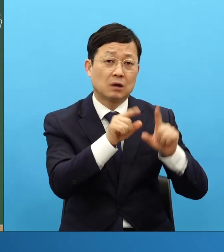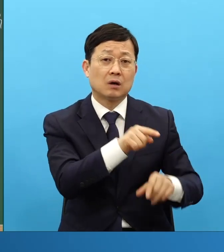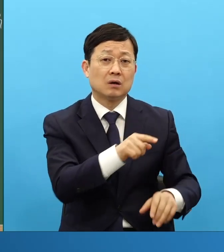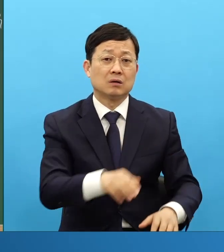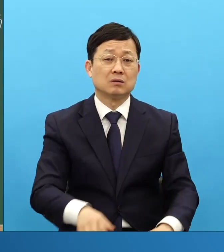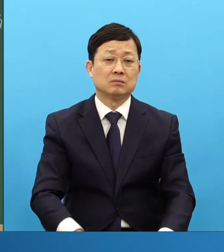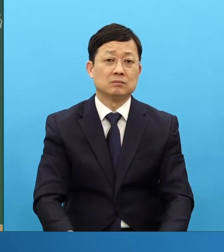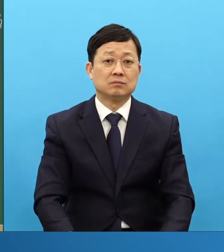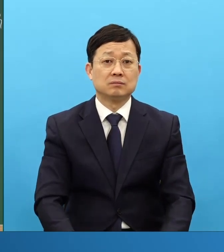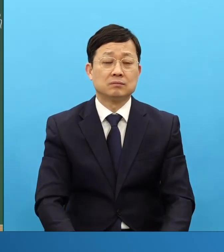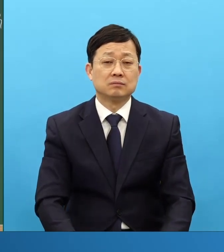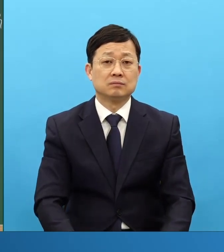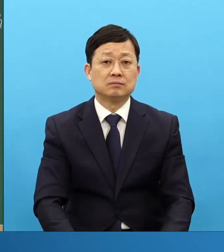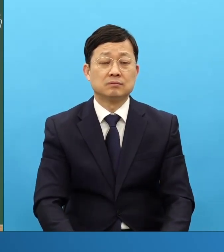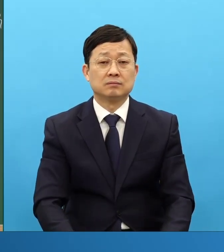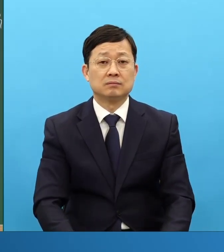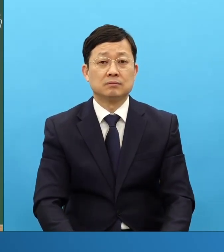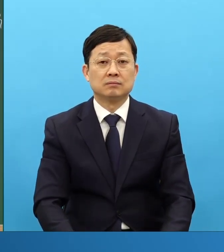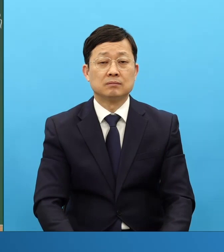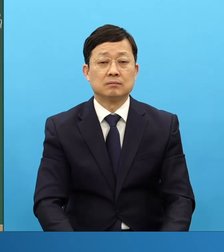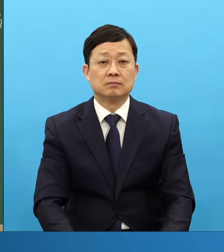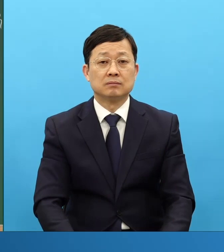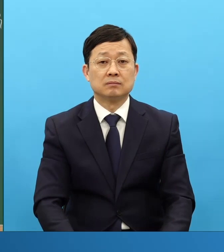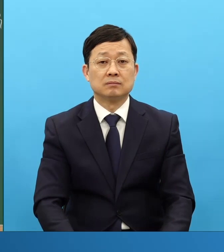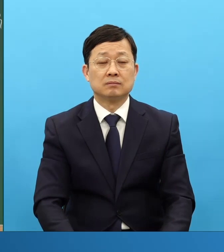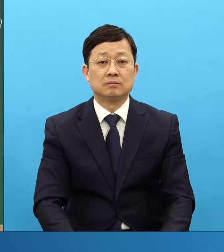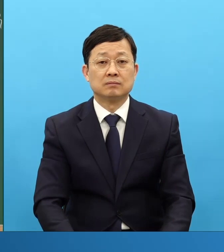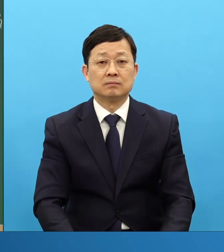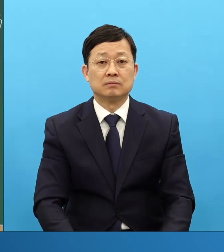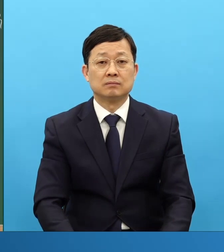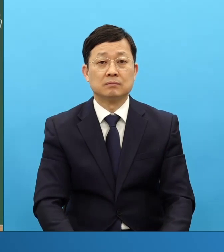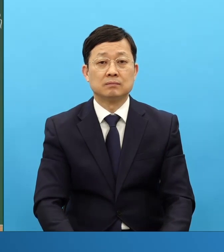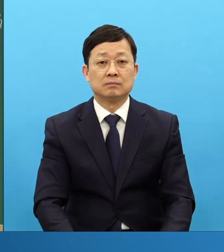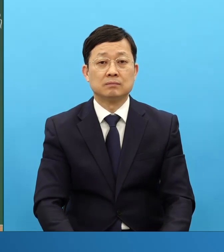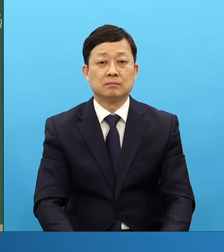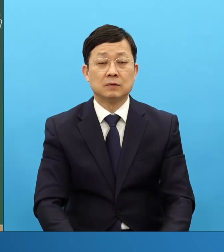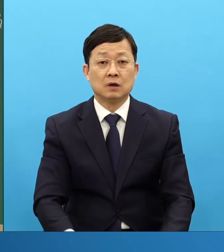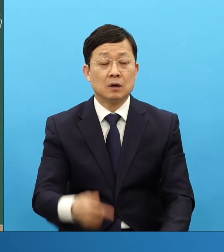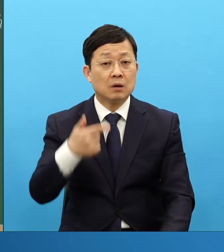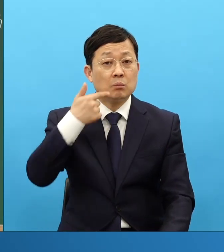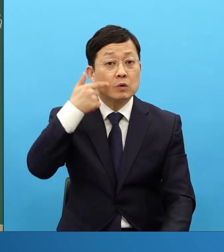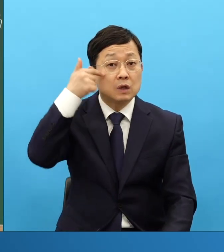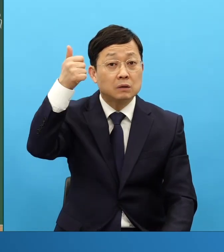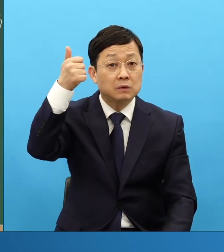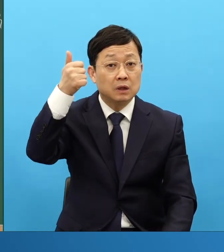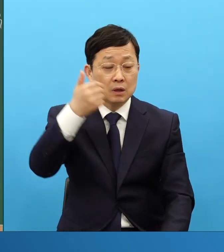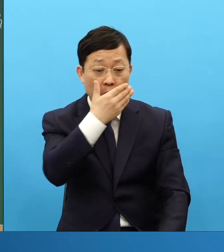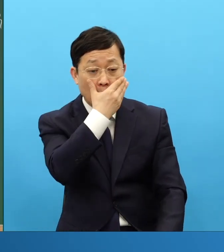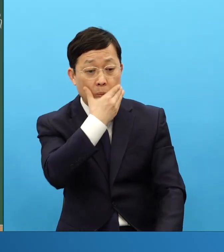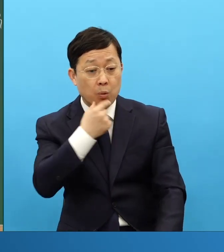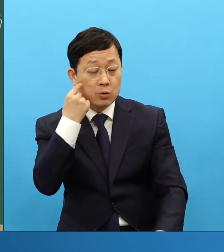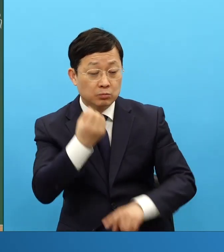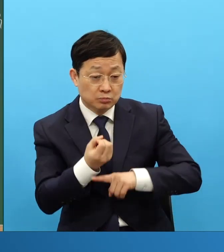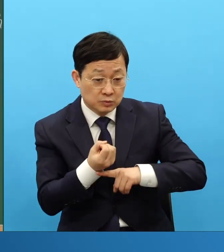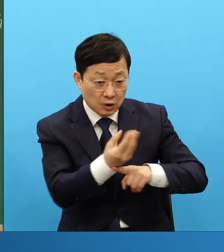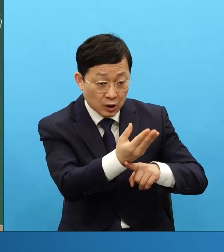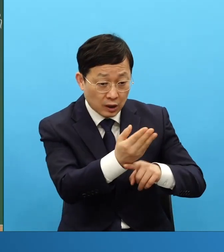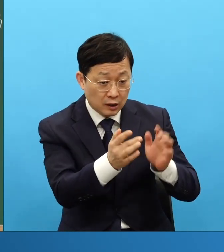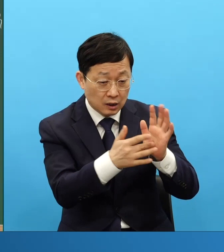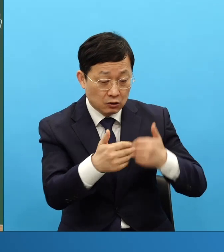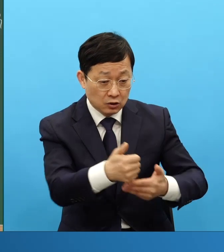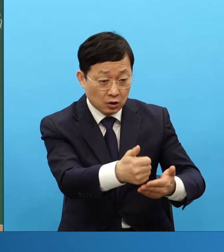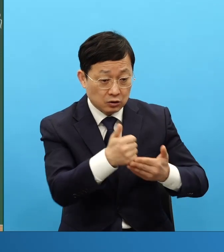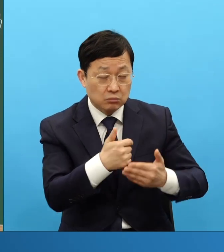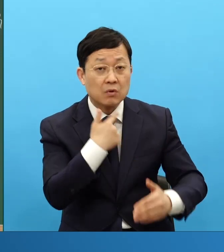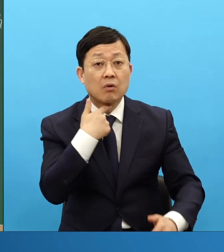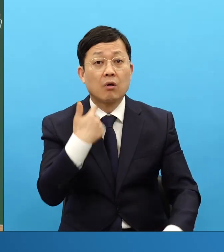보니까 복음 전해서 영접시키고 기도하는 거잖아요. 그것도 몰라요. Then when I gathered the pastors together in the past, there were some of them that did not even